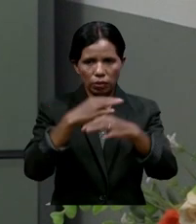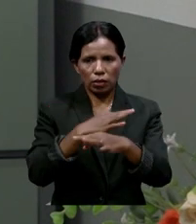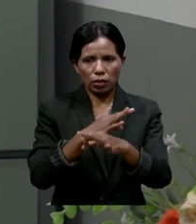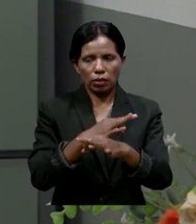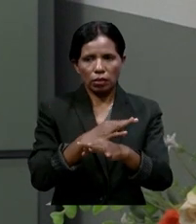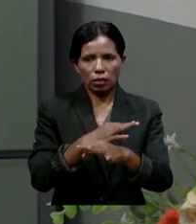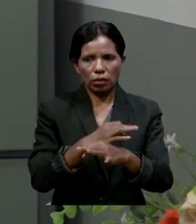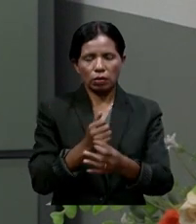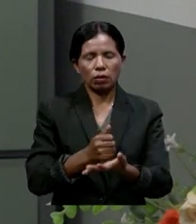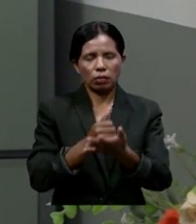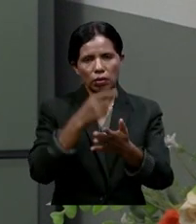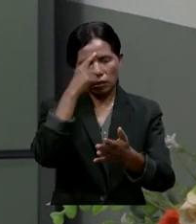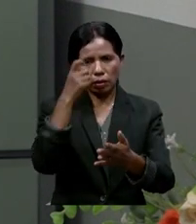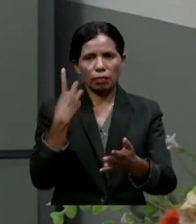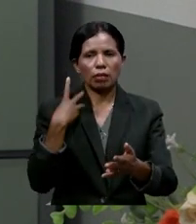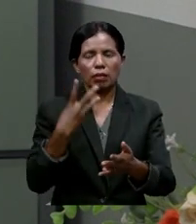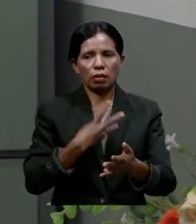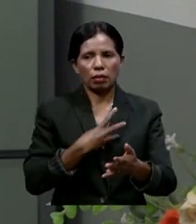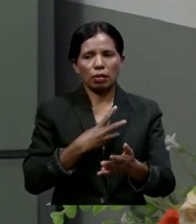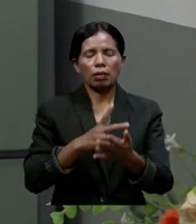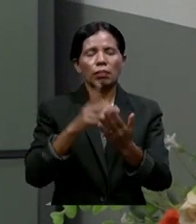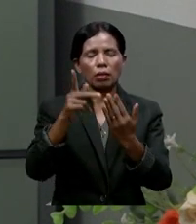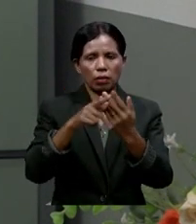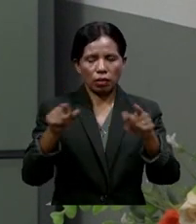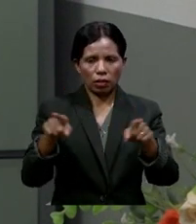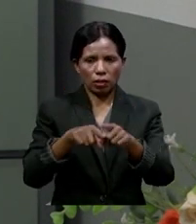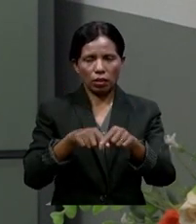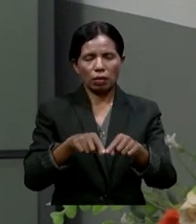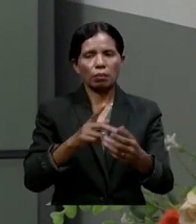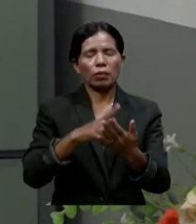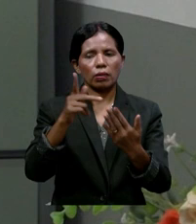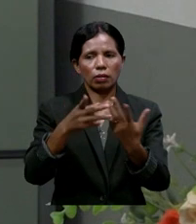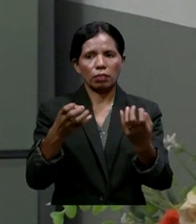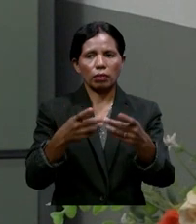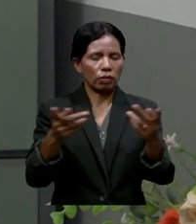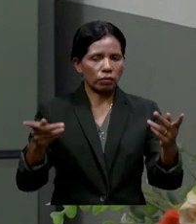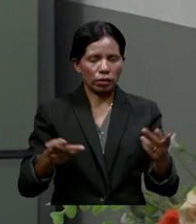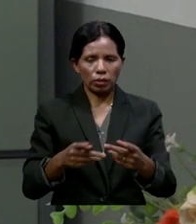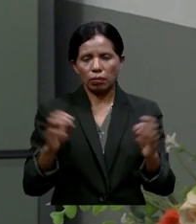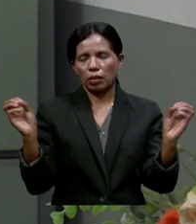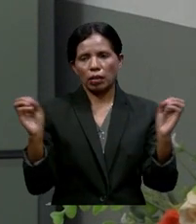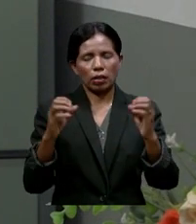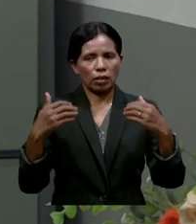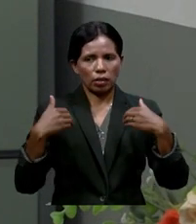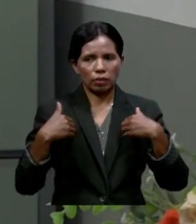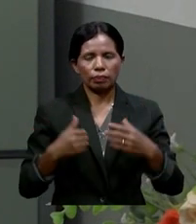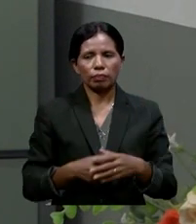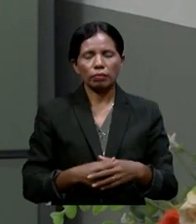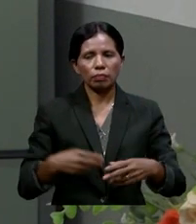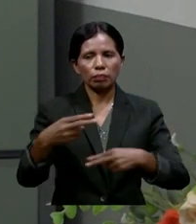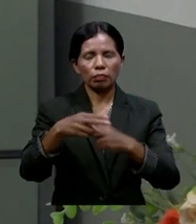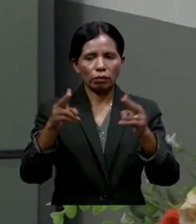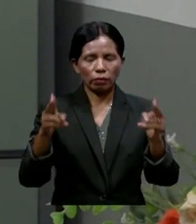bele atendemen tu tan ba ami fatin ba program siran hanesan program barak mus fatin maklato jadi iha kesala ida iha